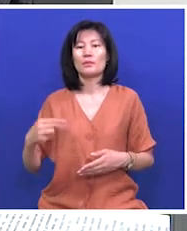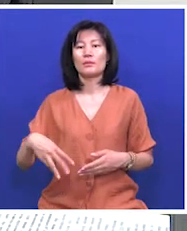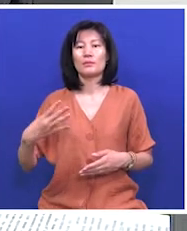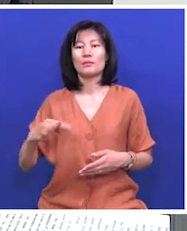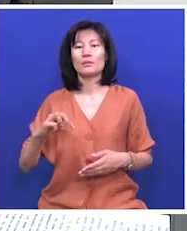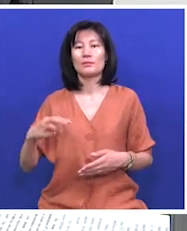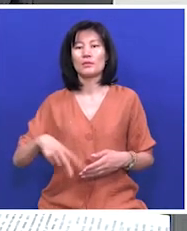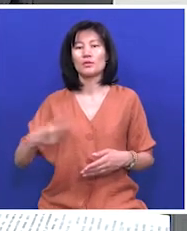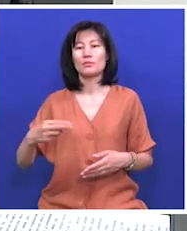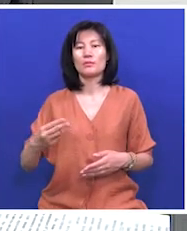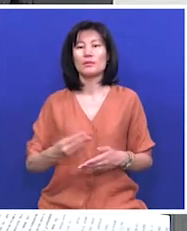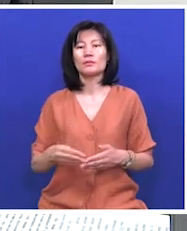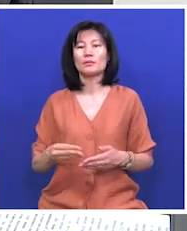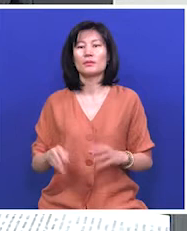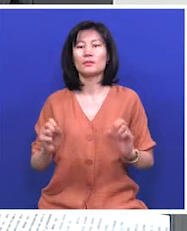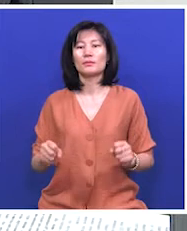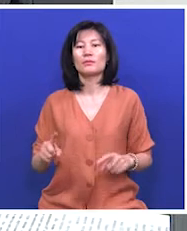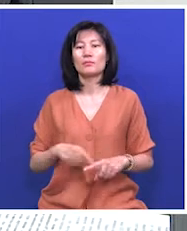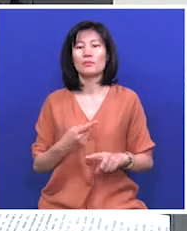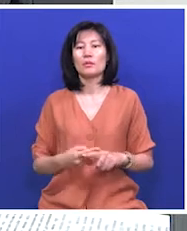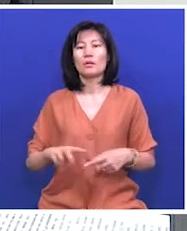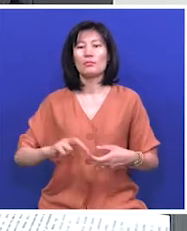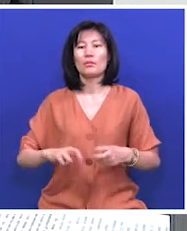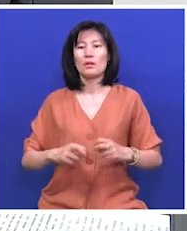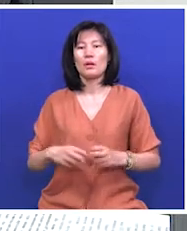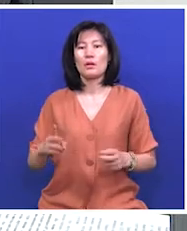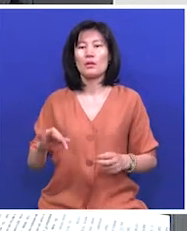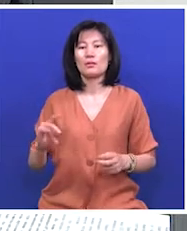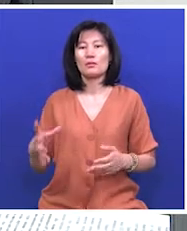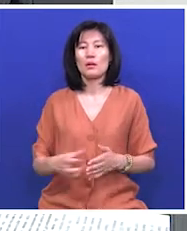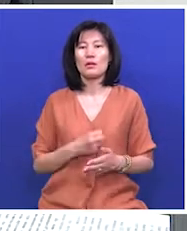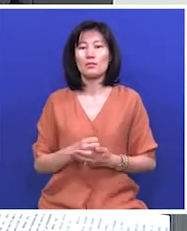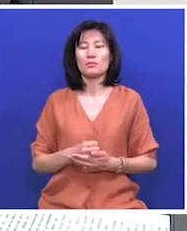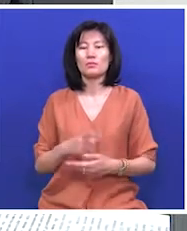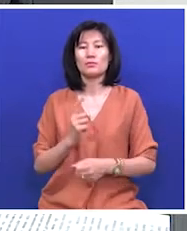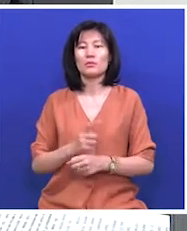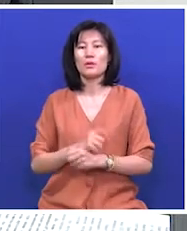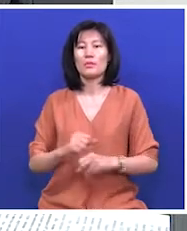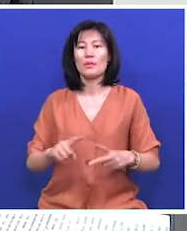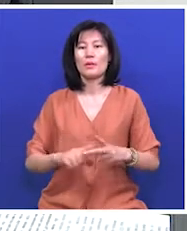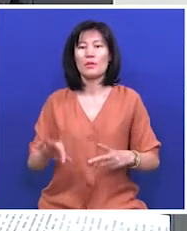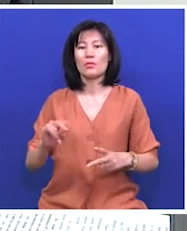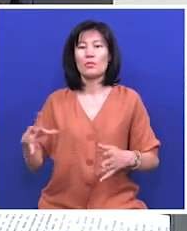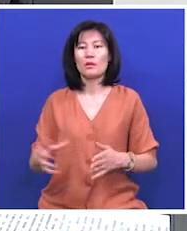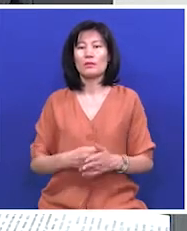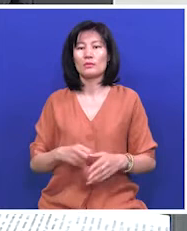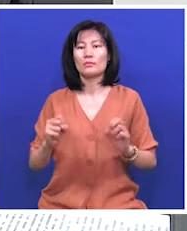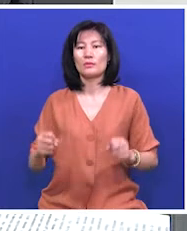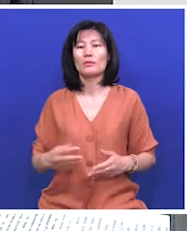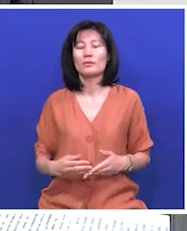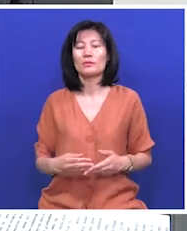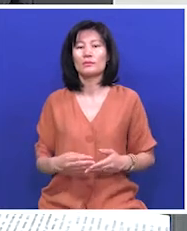40 қабаттар 20 теңгеге дейін. Осы мәселен алдын алу үшін, шығынға батпау үшін, екінші өнім